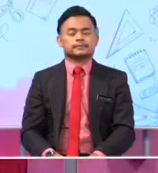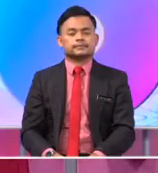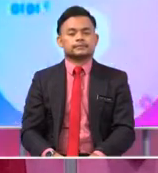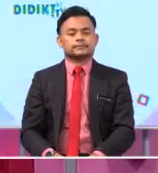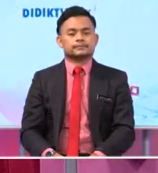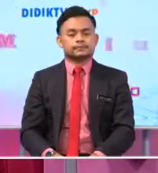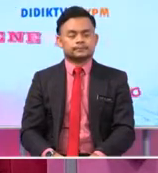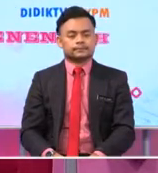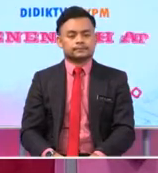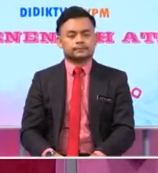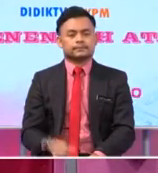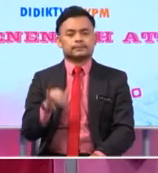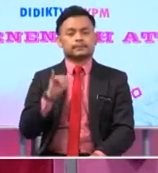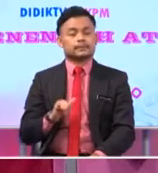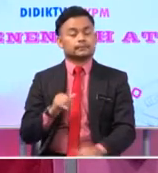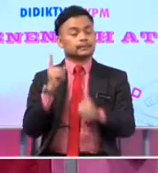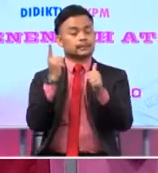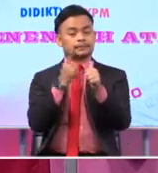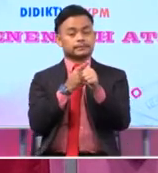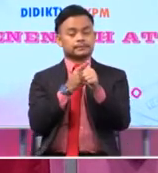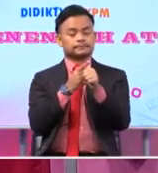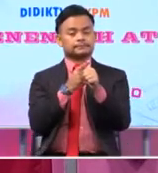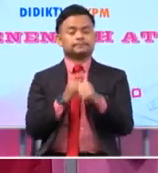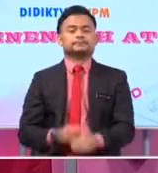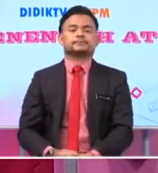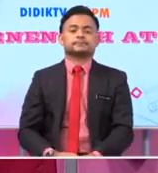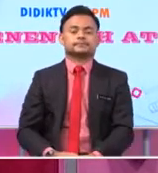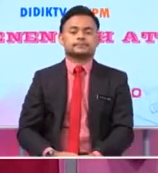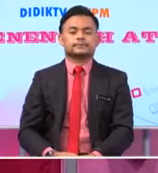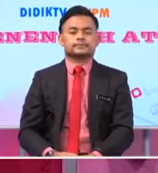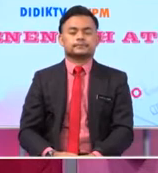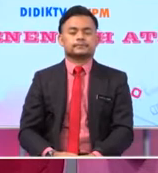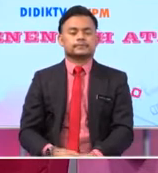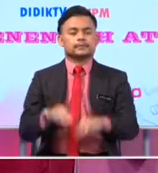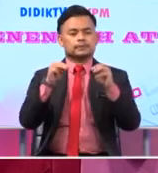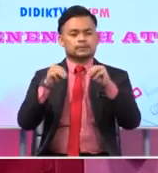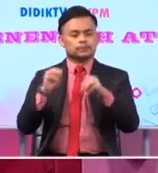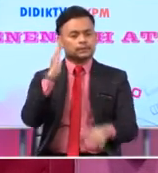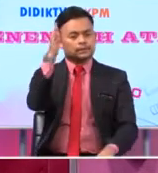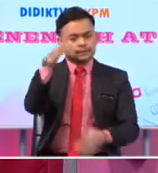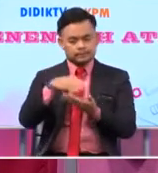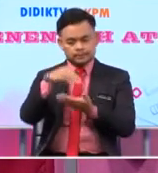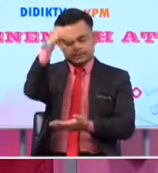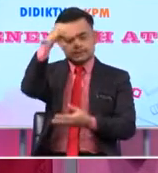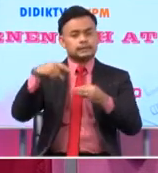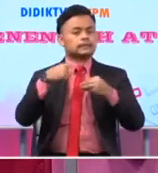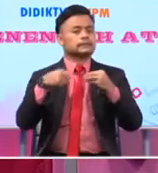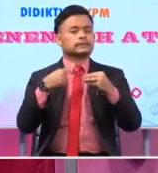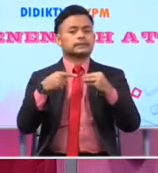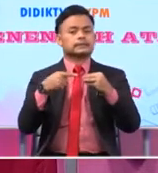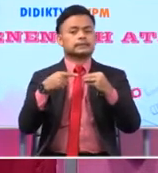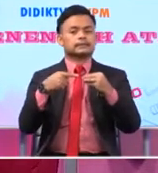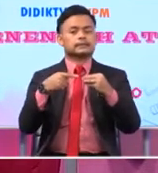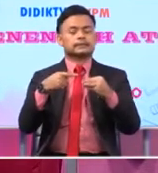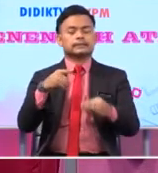Kin oke yang pertama Paddle Pop sesi pembelajaran pada hari ini murid-murid akan belajar tentang ciri individu